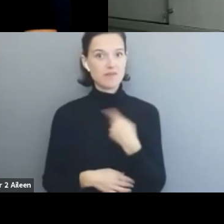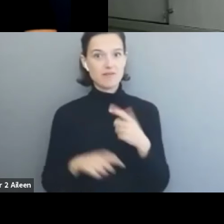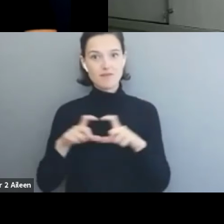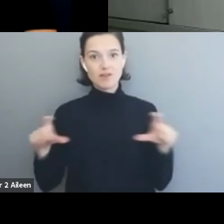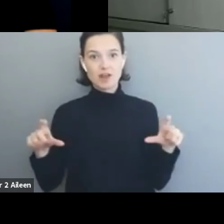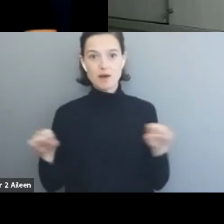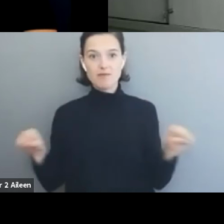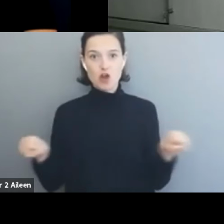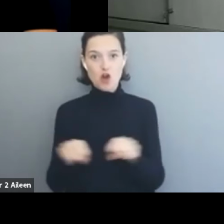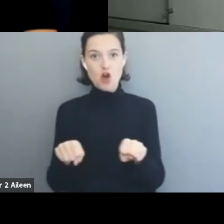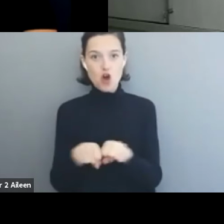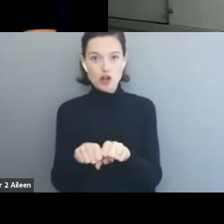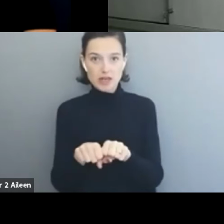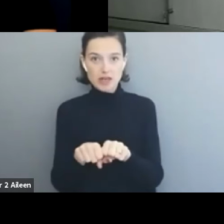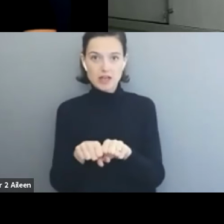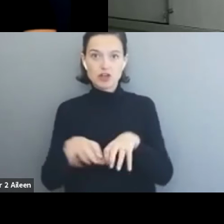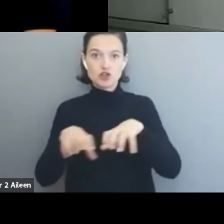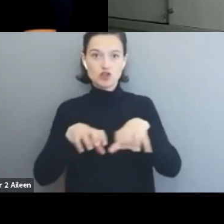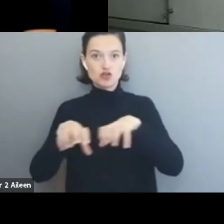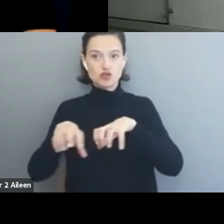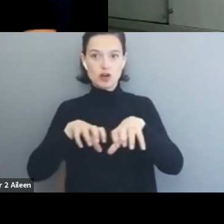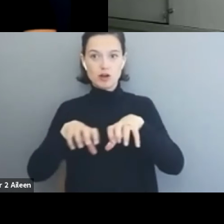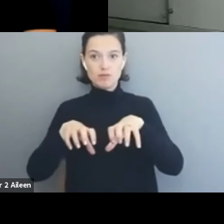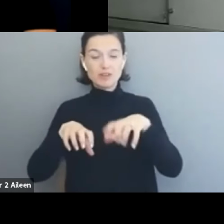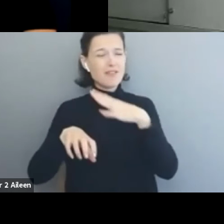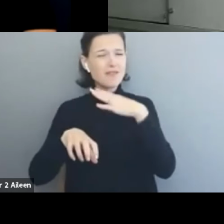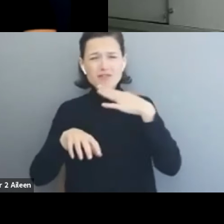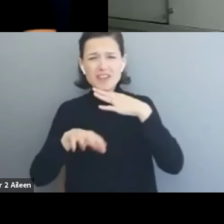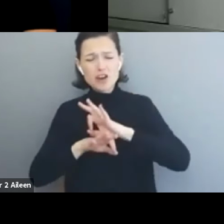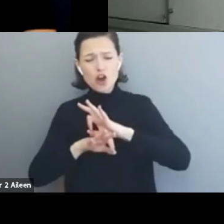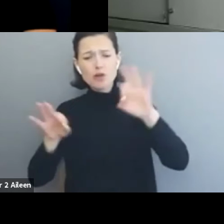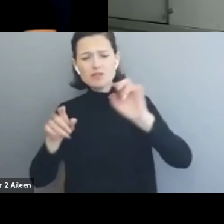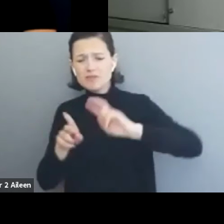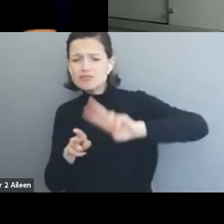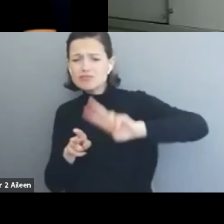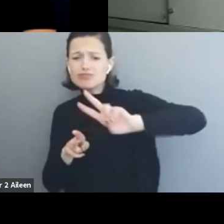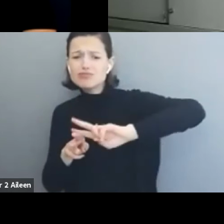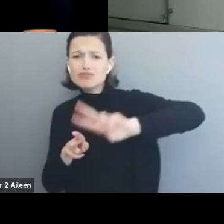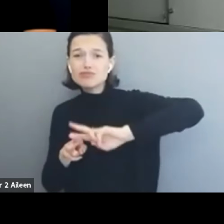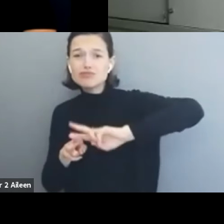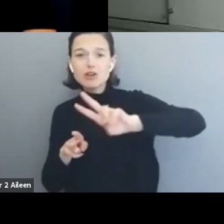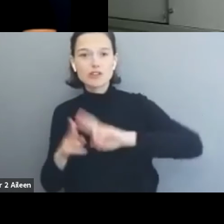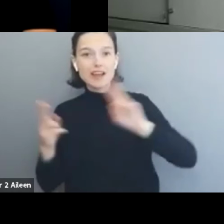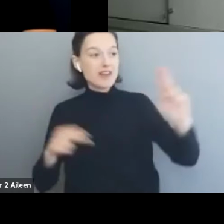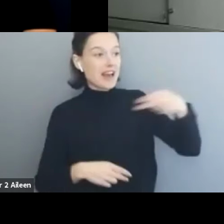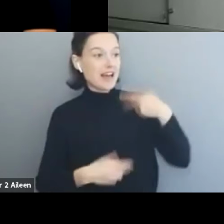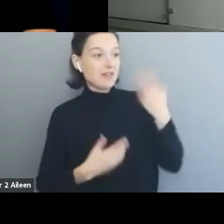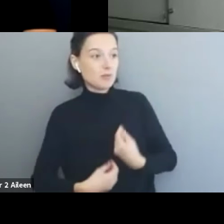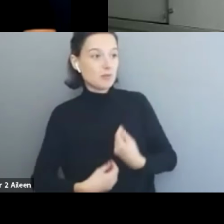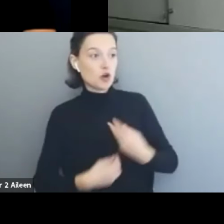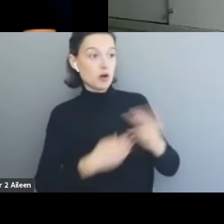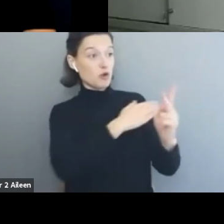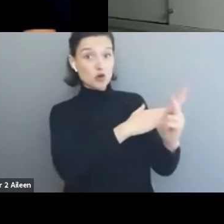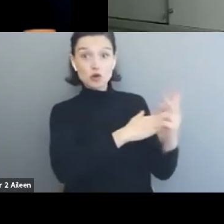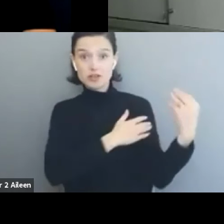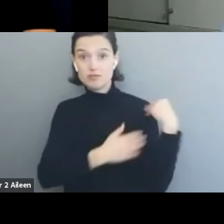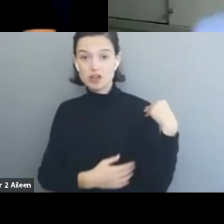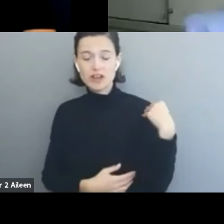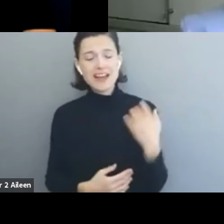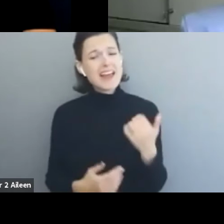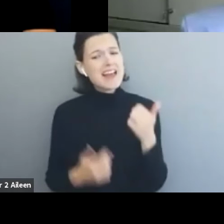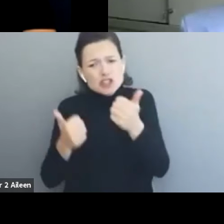viel optimiert. Und dann haben sie einmal eine Nachricht bekommen mit einem, hey, ich nutze das jetzt viel lieber, vielen Dank. Und das ist dann auf